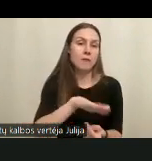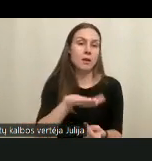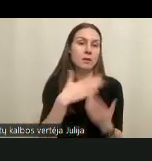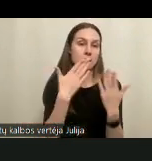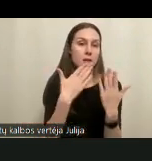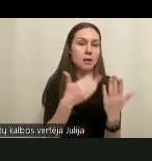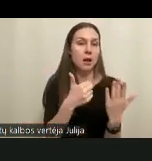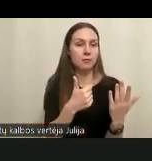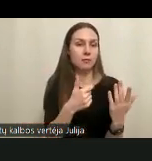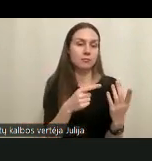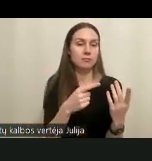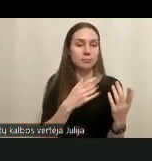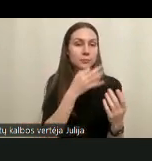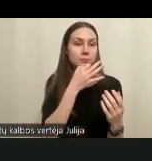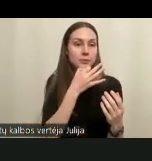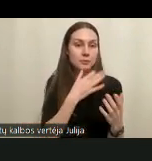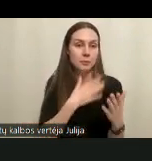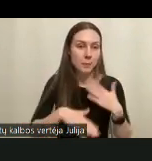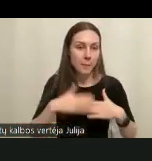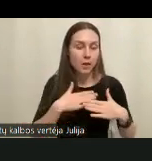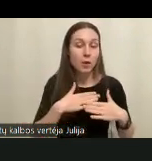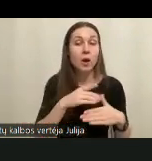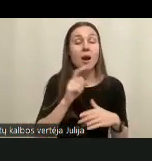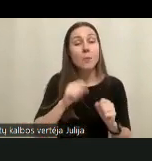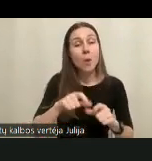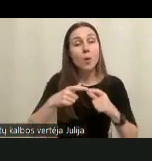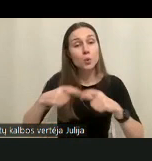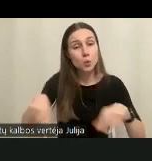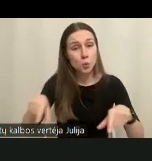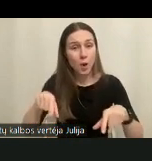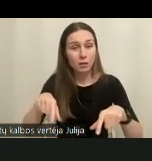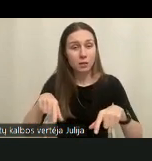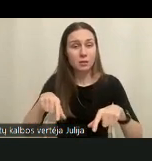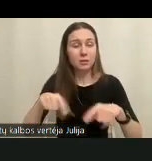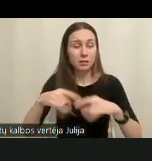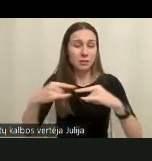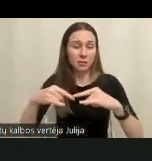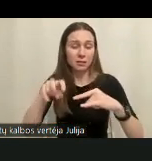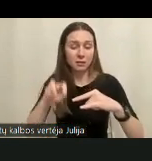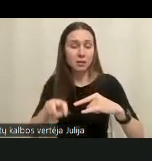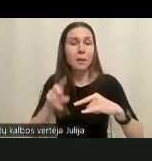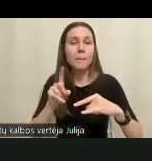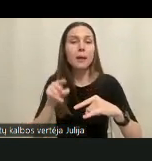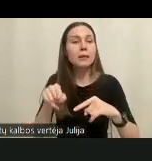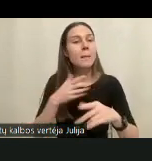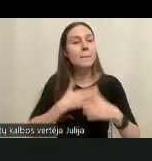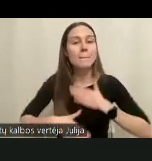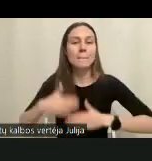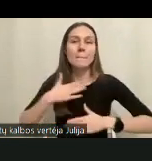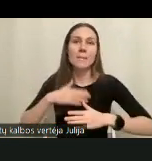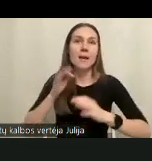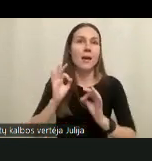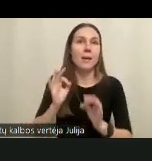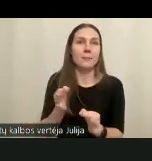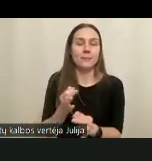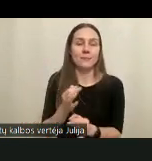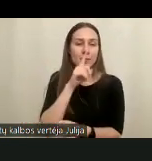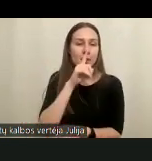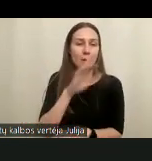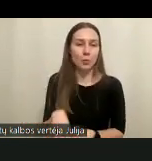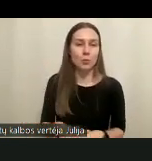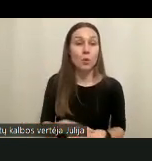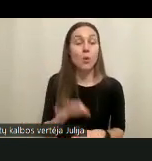būti ir suolė, nebūtinai, bet jeigu visą laiką suolė, nebebus taip malonu ir autentiška. O kaip dėl